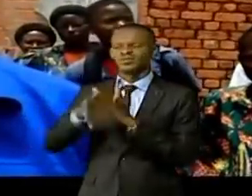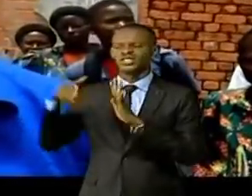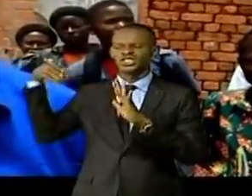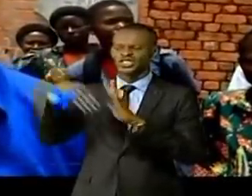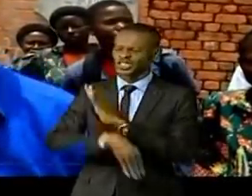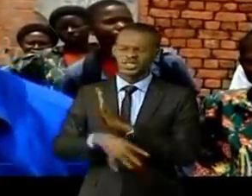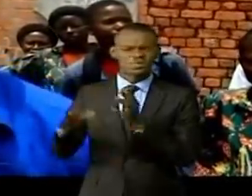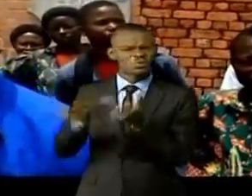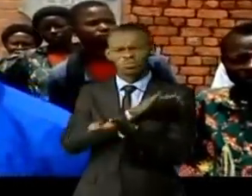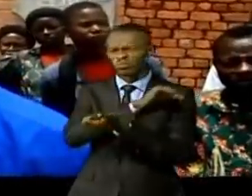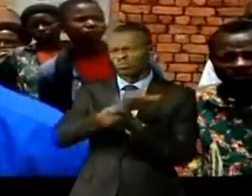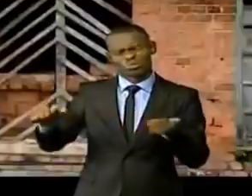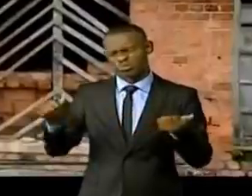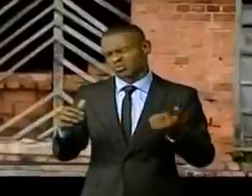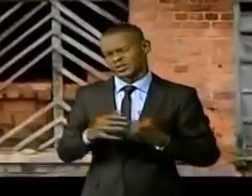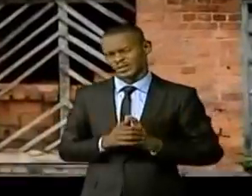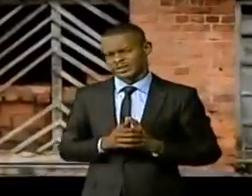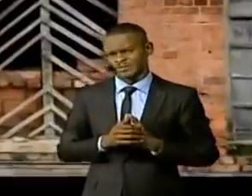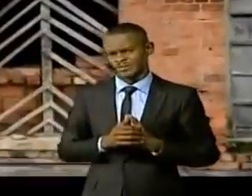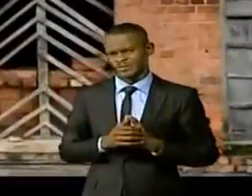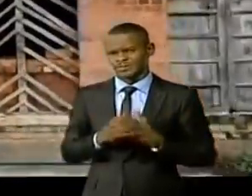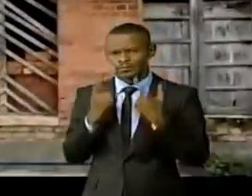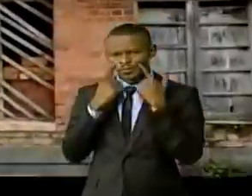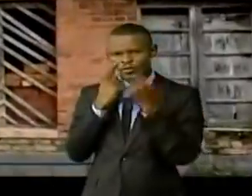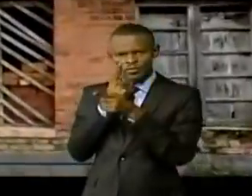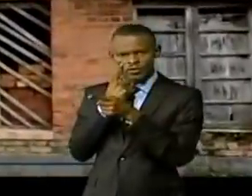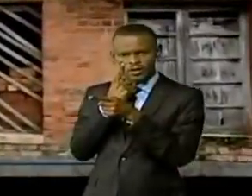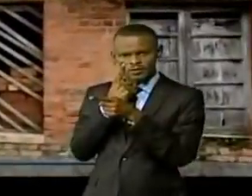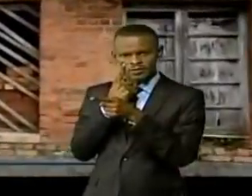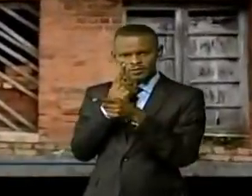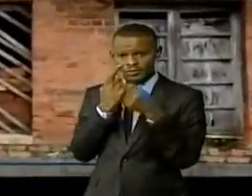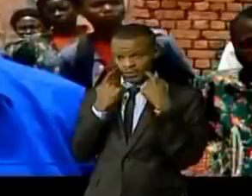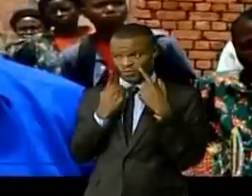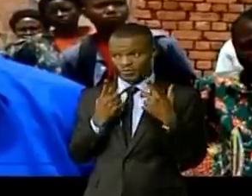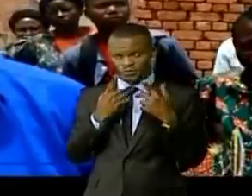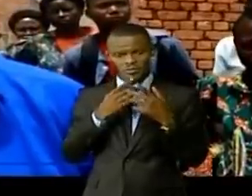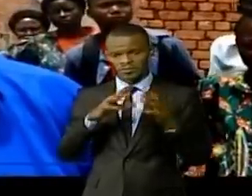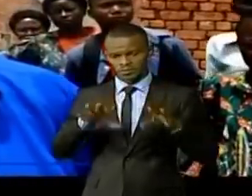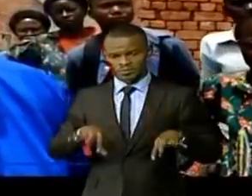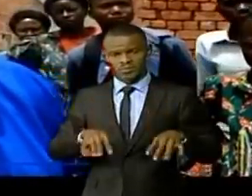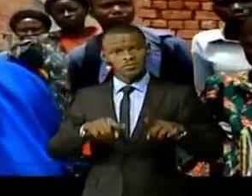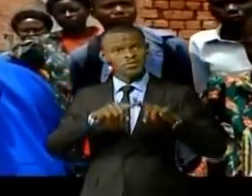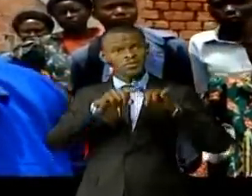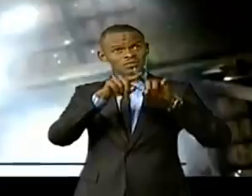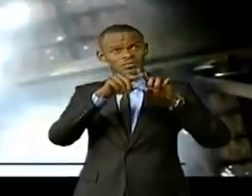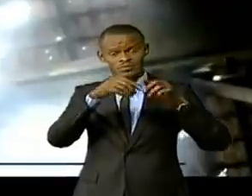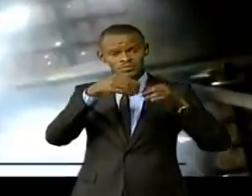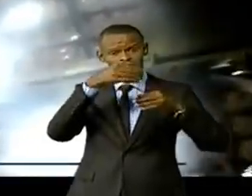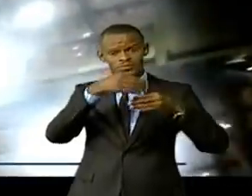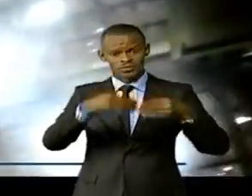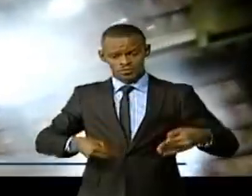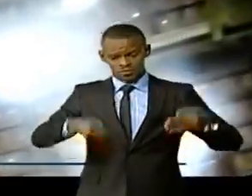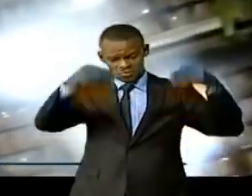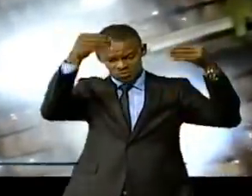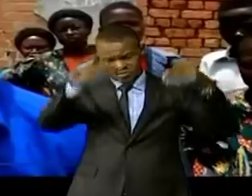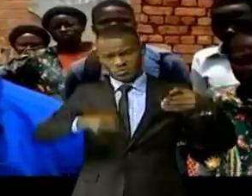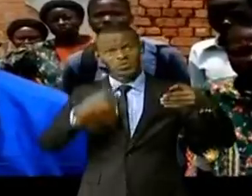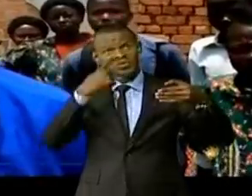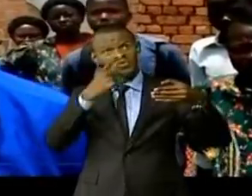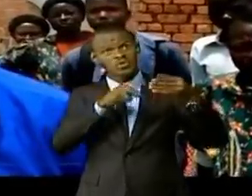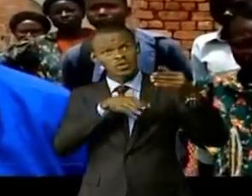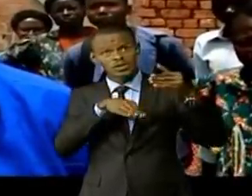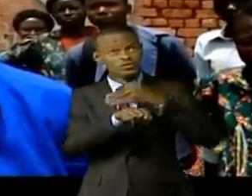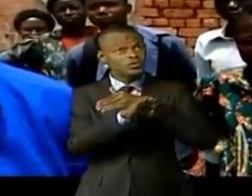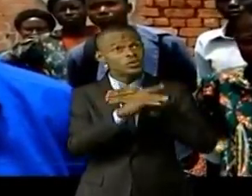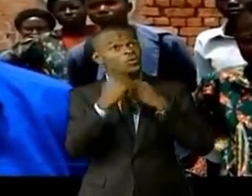avez vu vous-même l'état vétuste de bâtiment, vous voyez les tuiles. Même quand vous avez regardé les plafonds aussi, avec